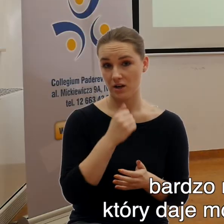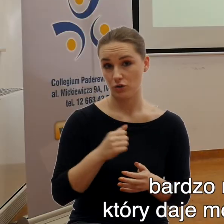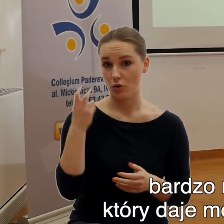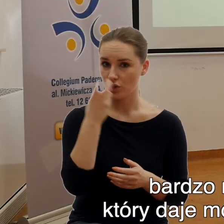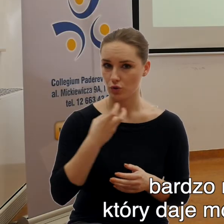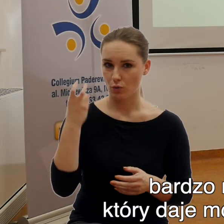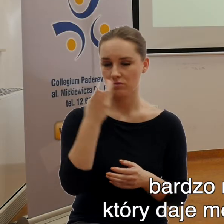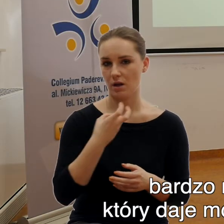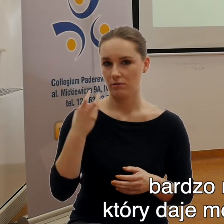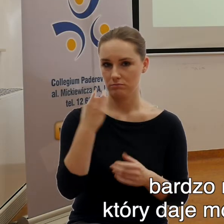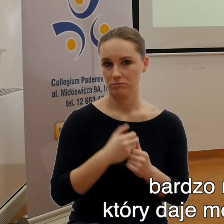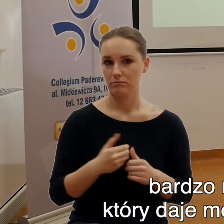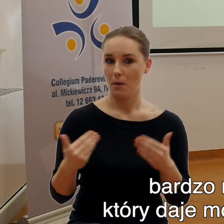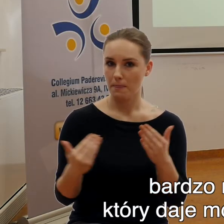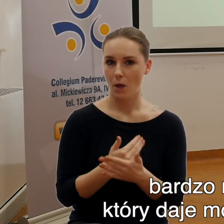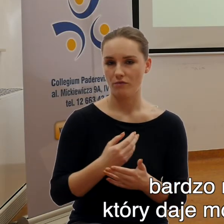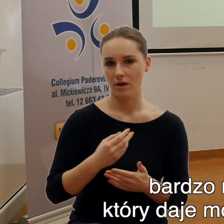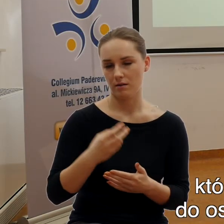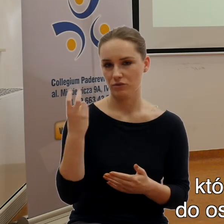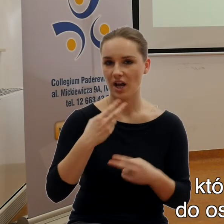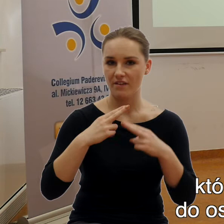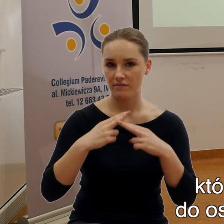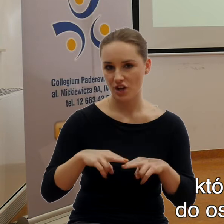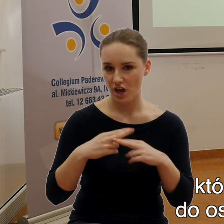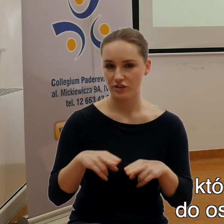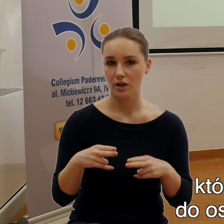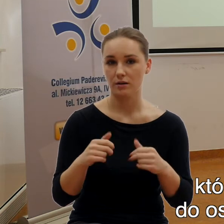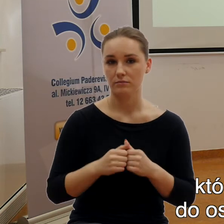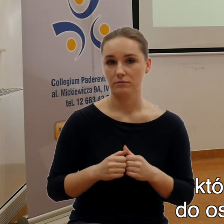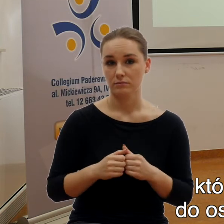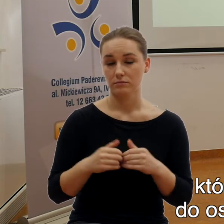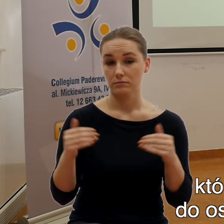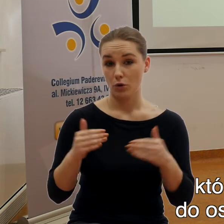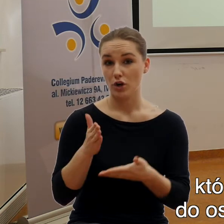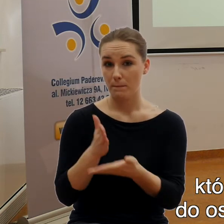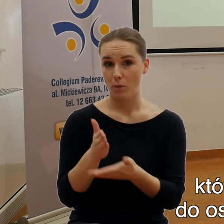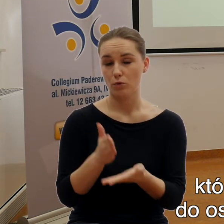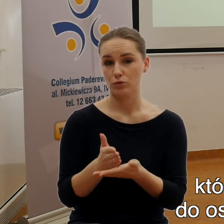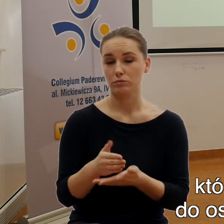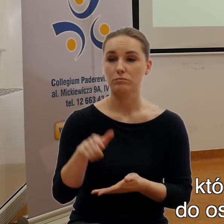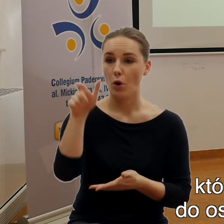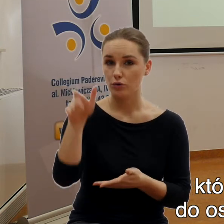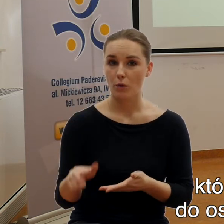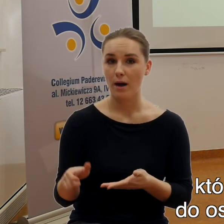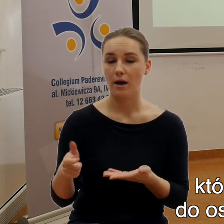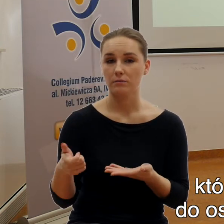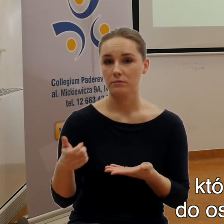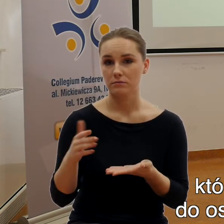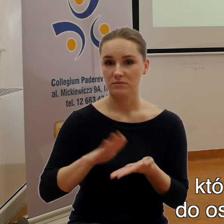możliwość dotarcia bezpośrednio do osoby, która może potrzebować wsparcia, do osoby ze szczególnymi potrzebami.